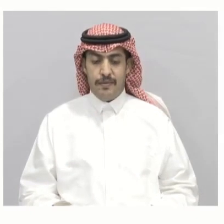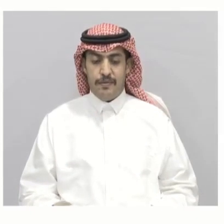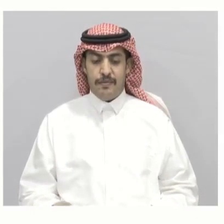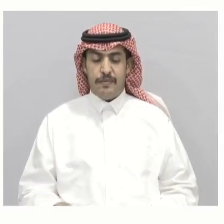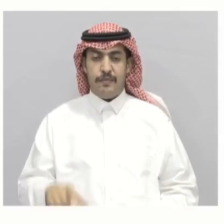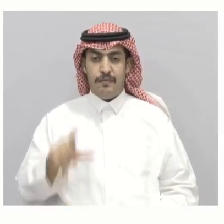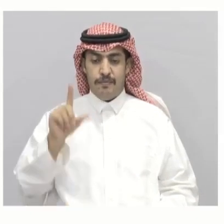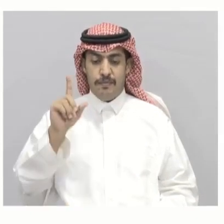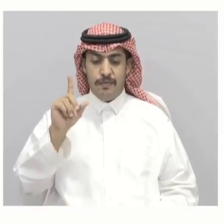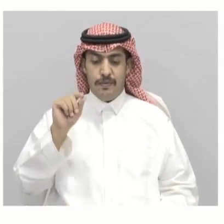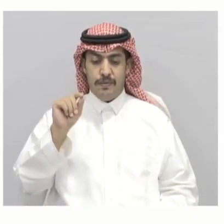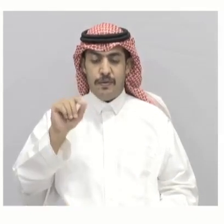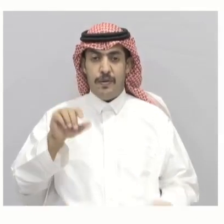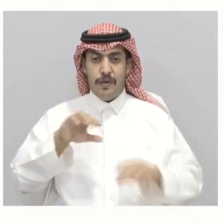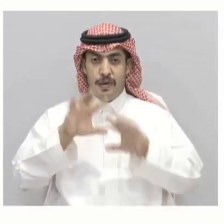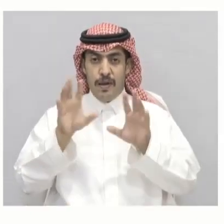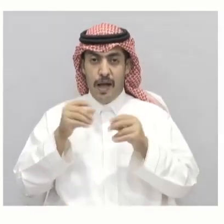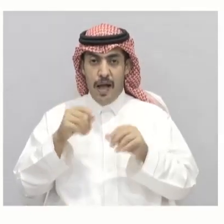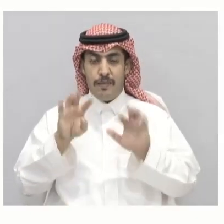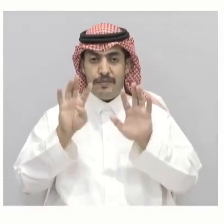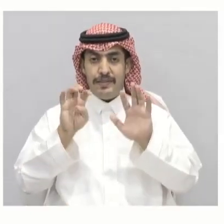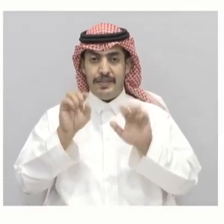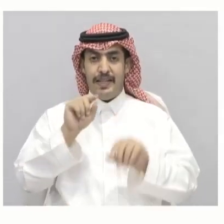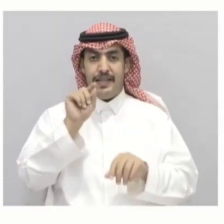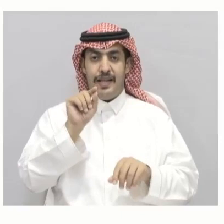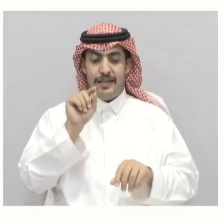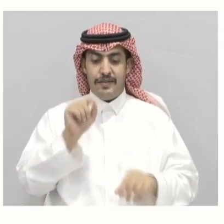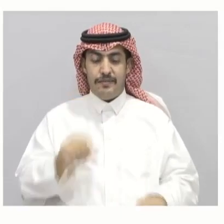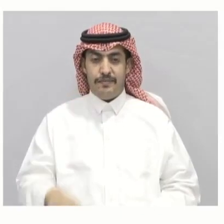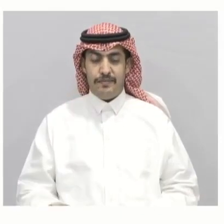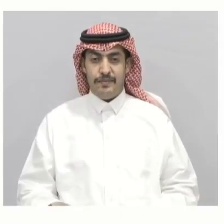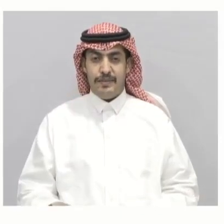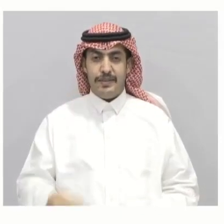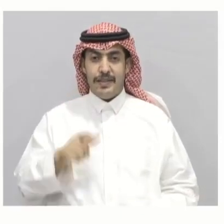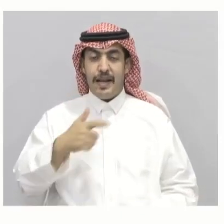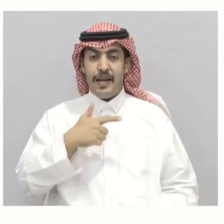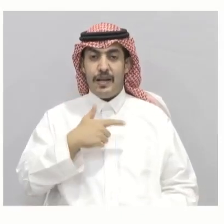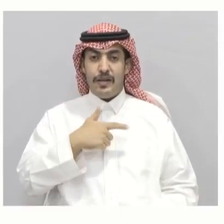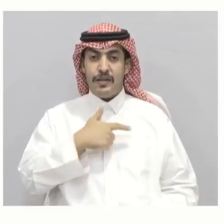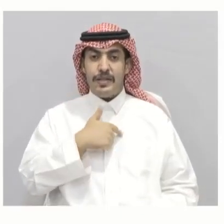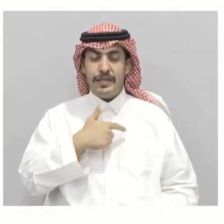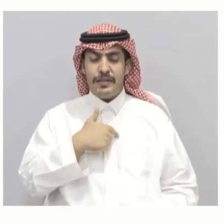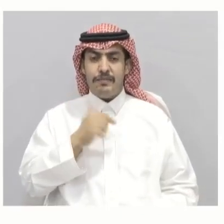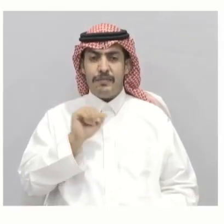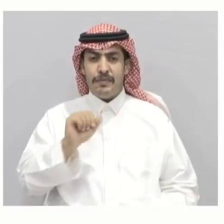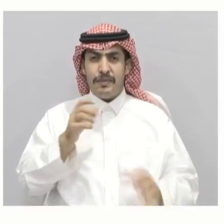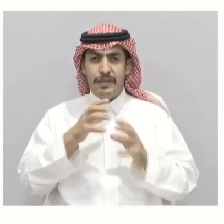احسنتم مجموعهما 90 درجه الى ماذا ساصنفها